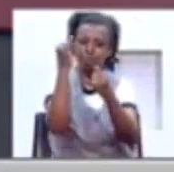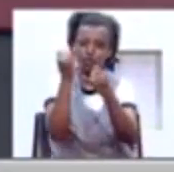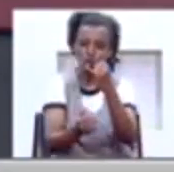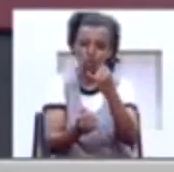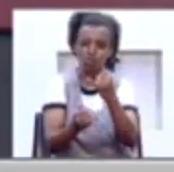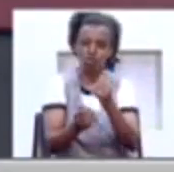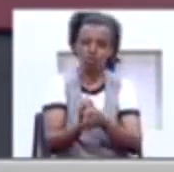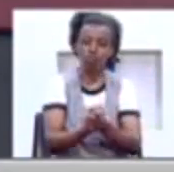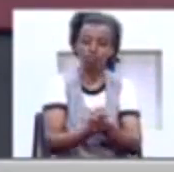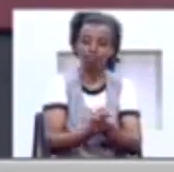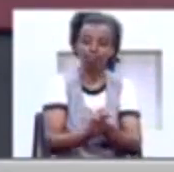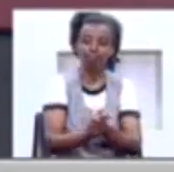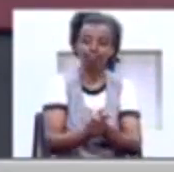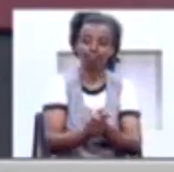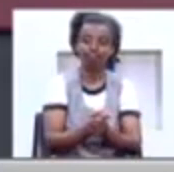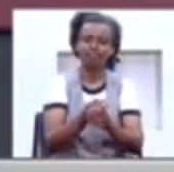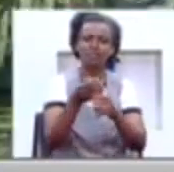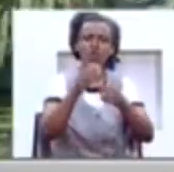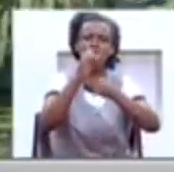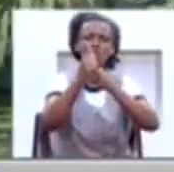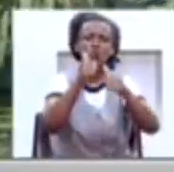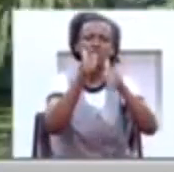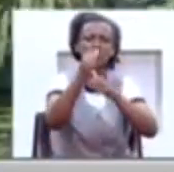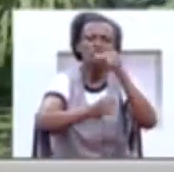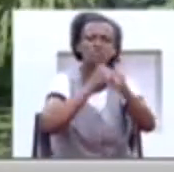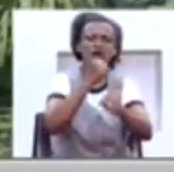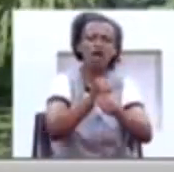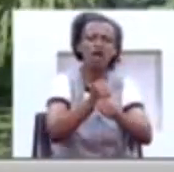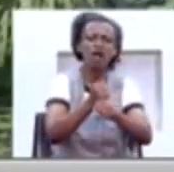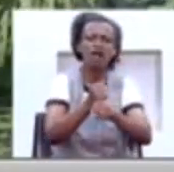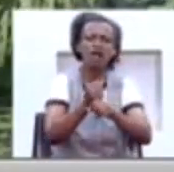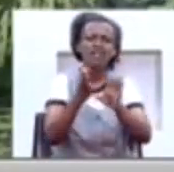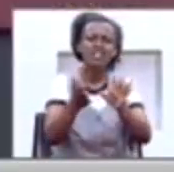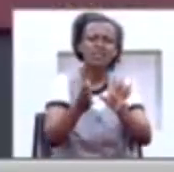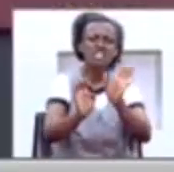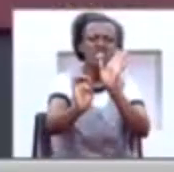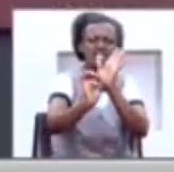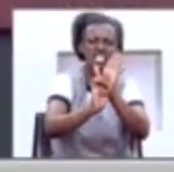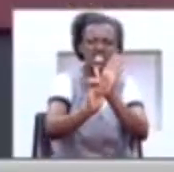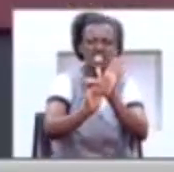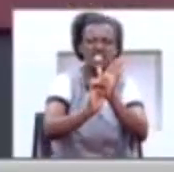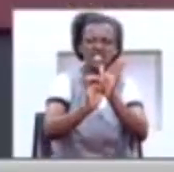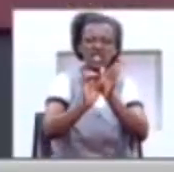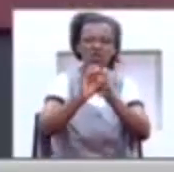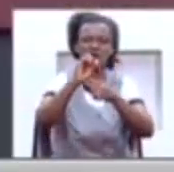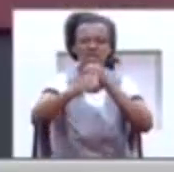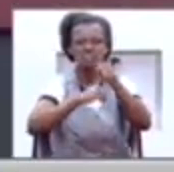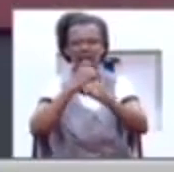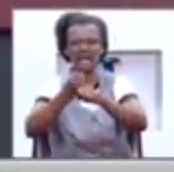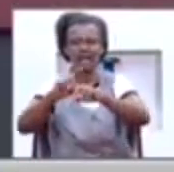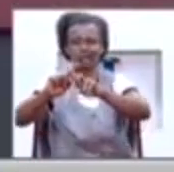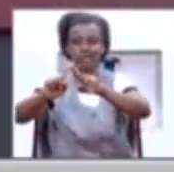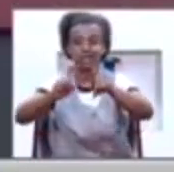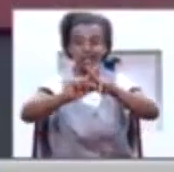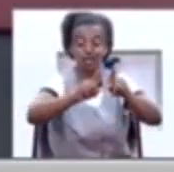yego tugeze mu mwaka ubwo ngubwo ubu nagiye mfata ingero zirebana n'imyaka itandukanye hano icyo